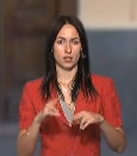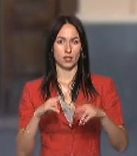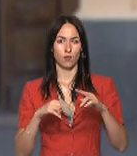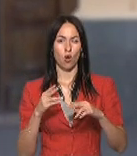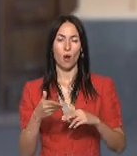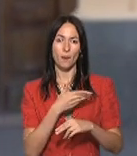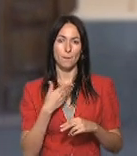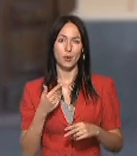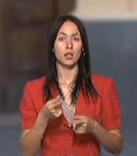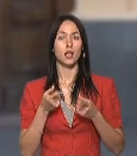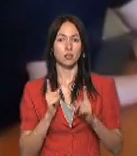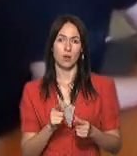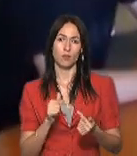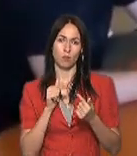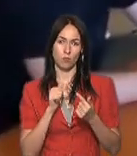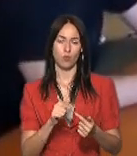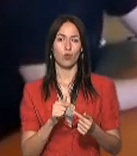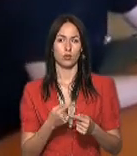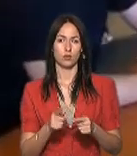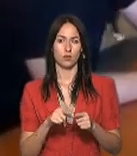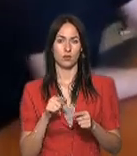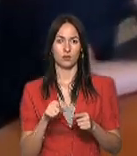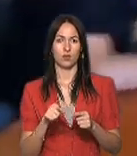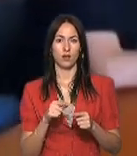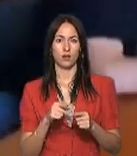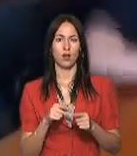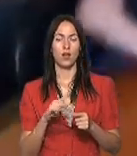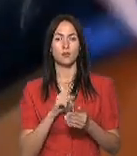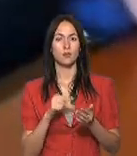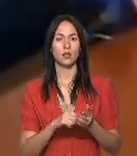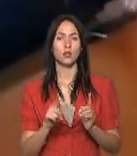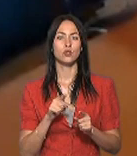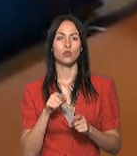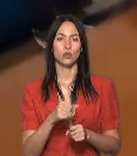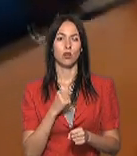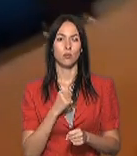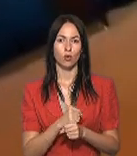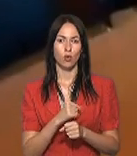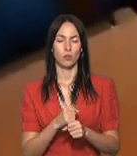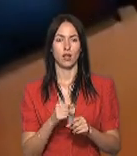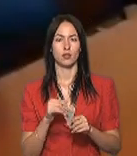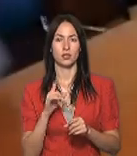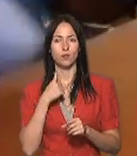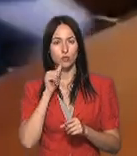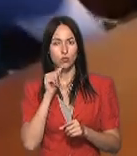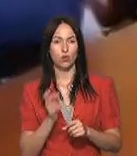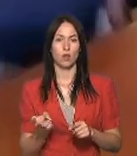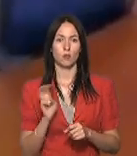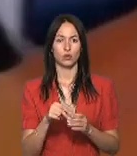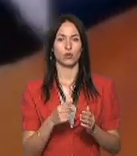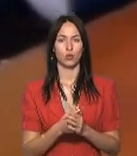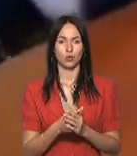Ми насправді проти мафії. З питанням, що саме зводять поряд з метро, місцеві вчора прийшли до очільниці